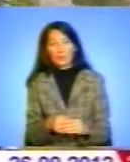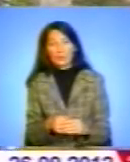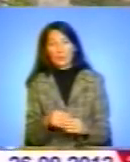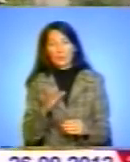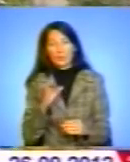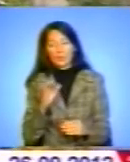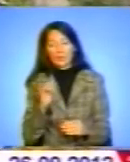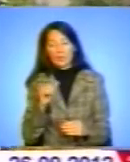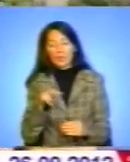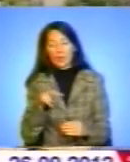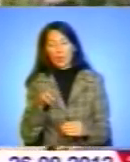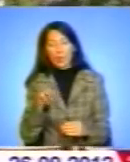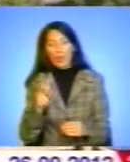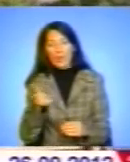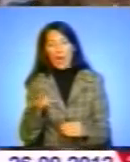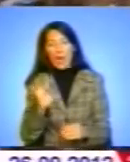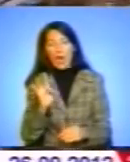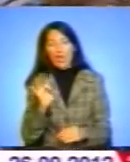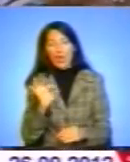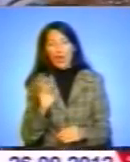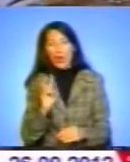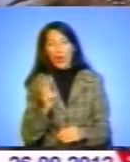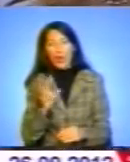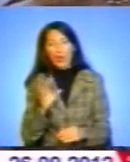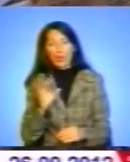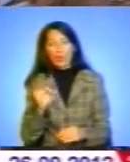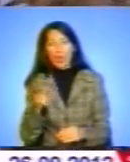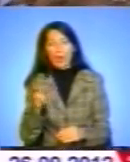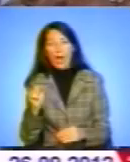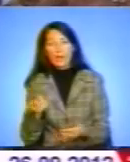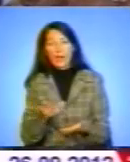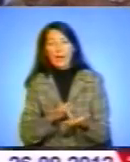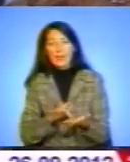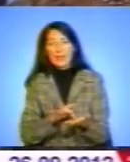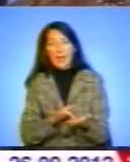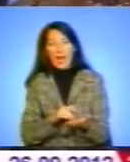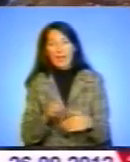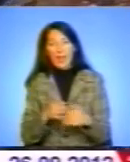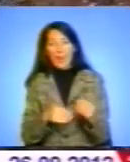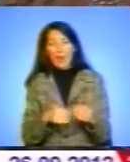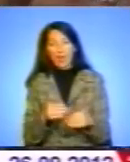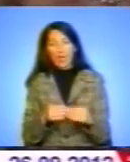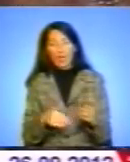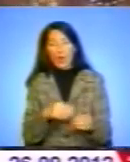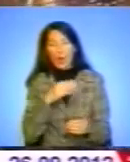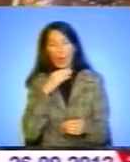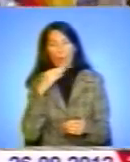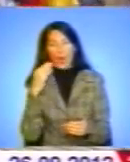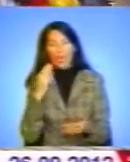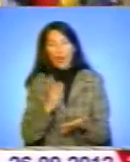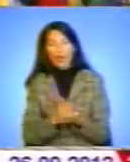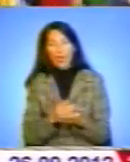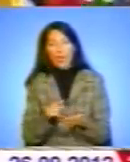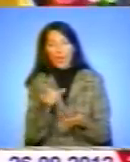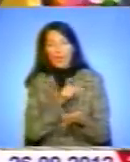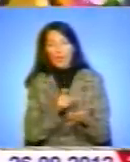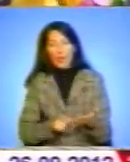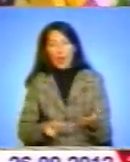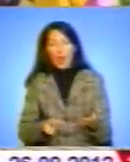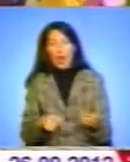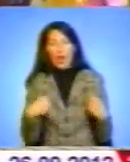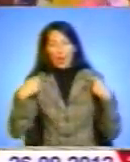Султан. Султан Роксолана. Моя Роксолана. Здебільшого циганка, практично в багатьох є творах. Костюми придумали